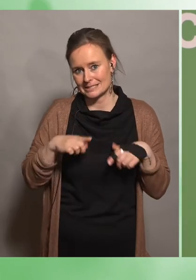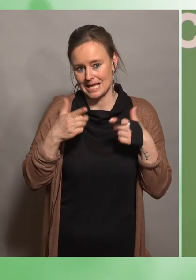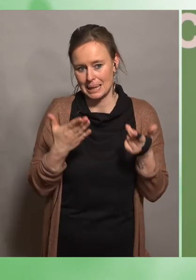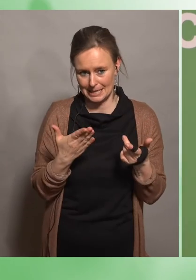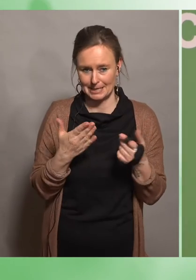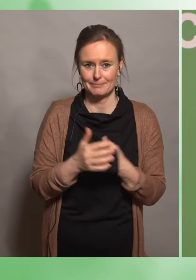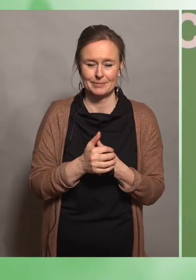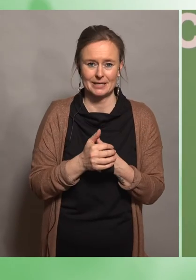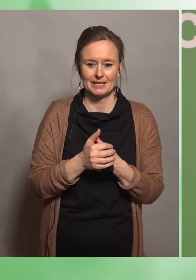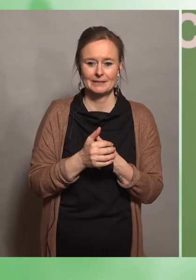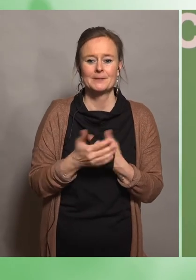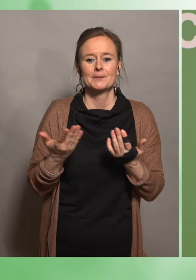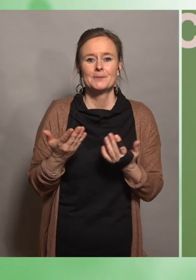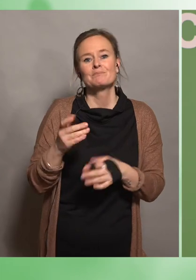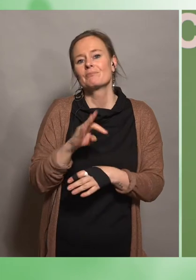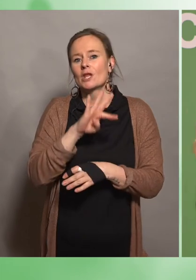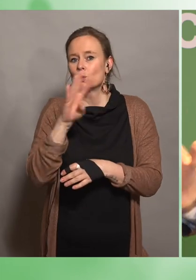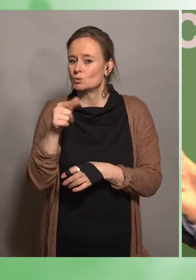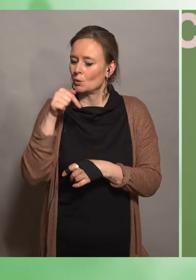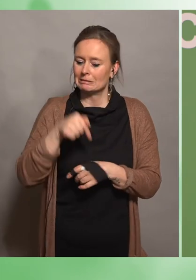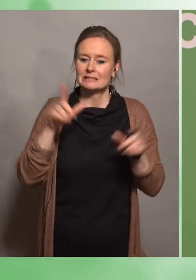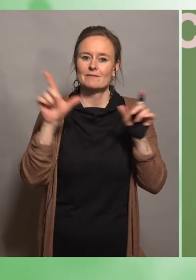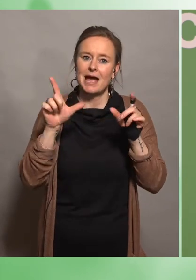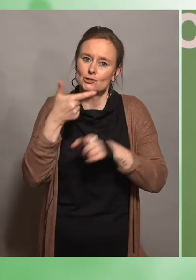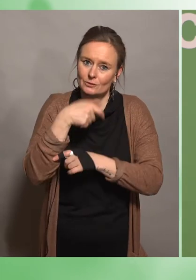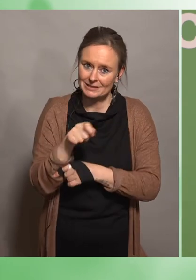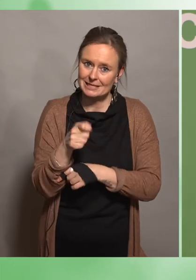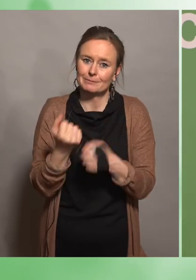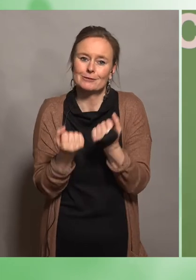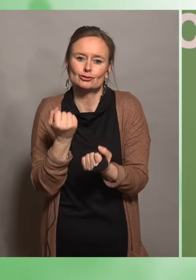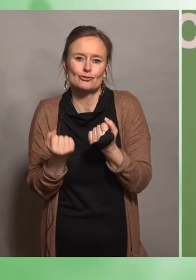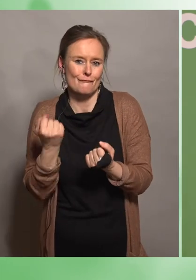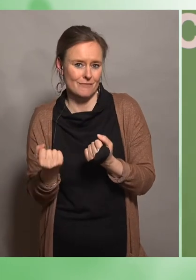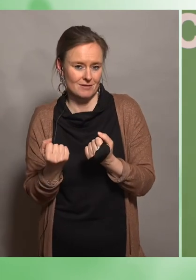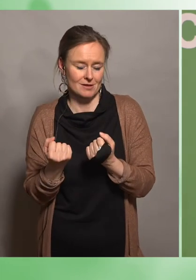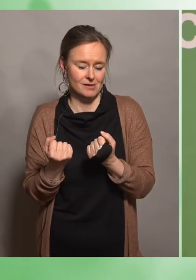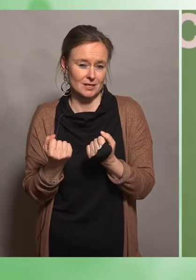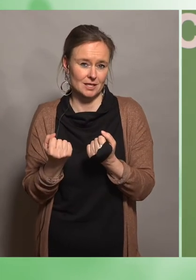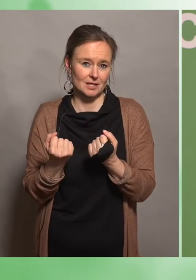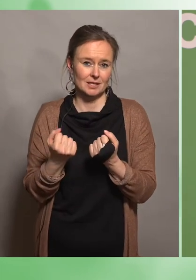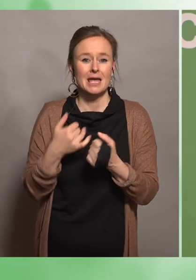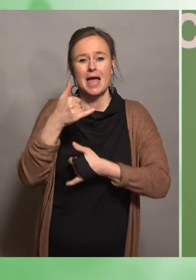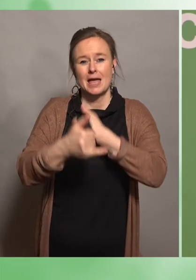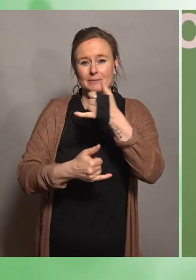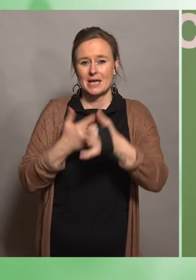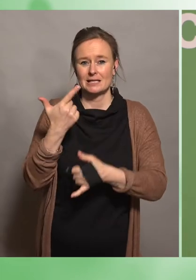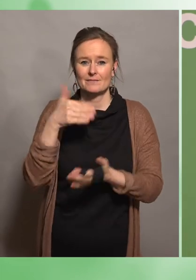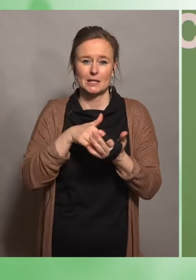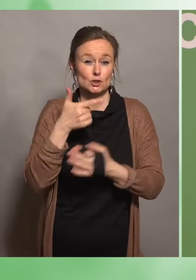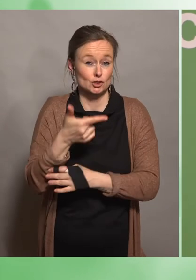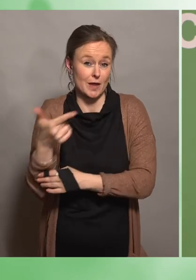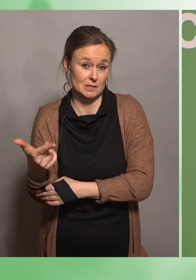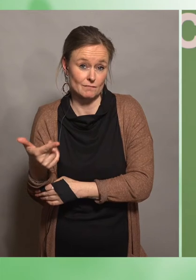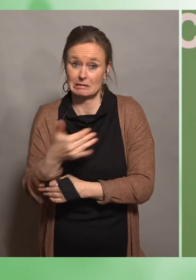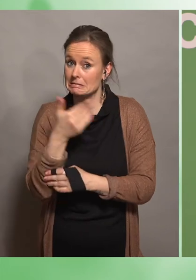es ist, dass es diese Veranstaltung gibt, so sage ich, schwierig ist es natürlich, dass es im Jahr 2022 noch